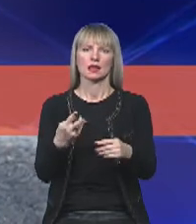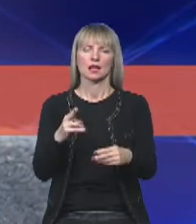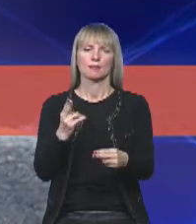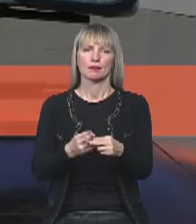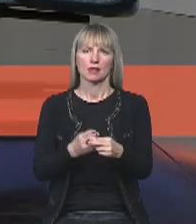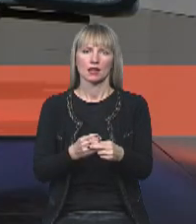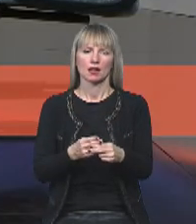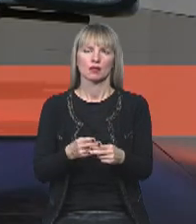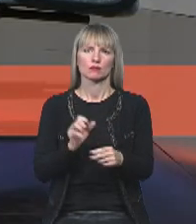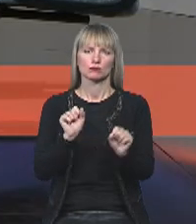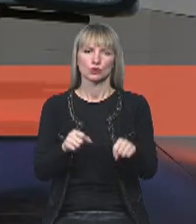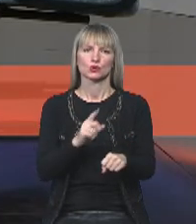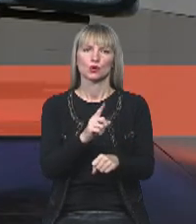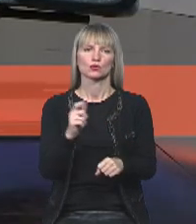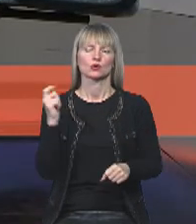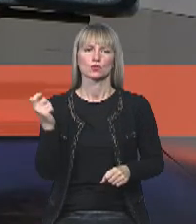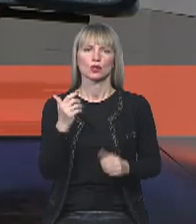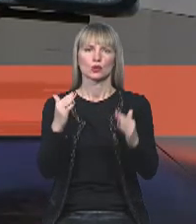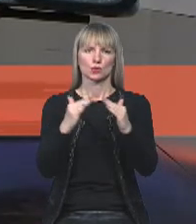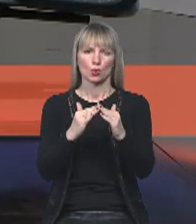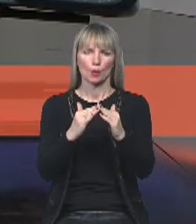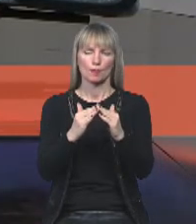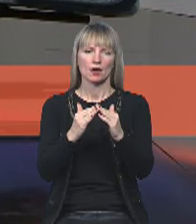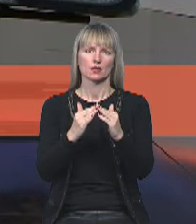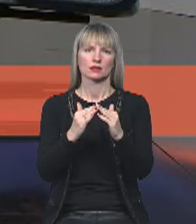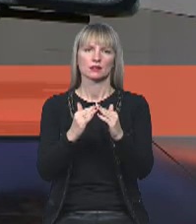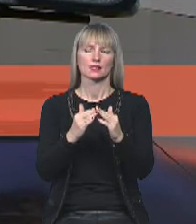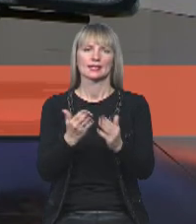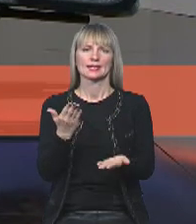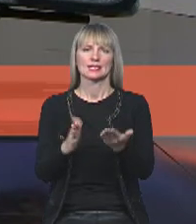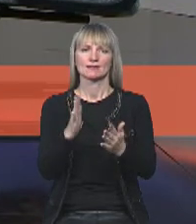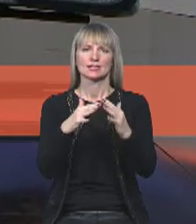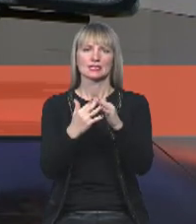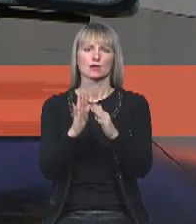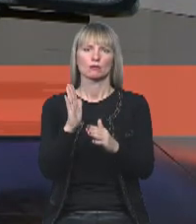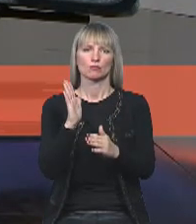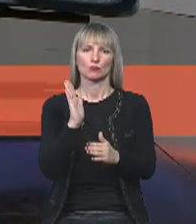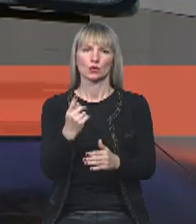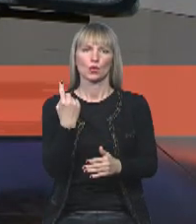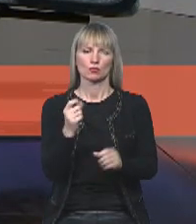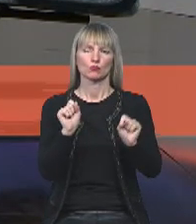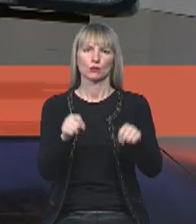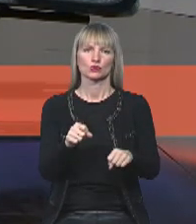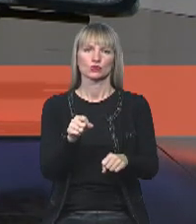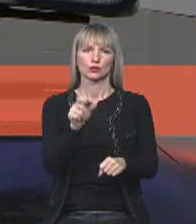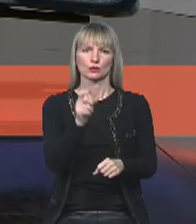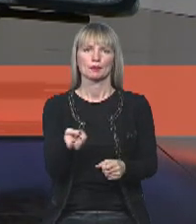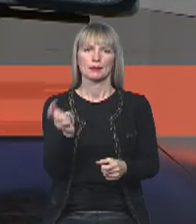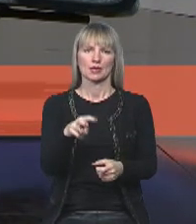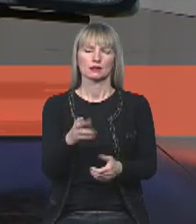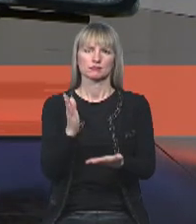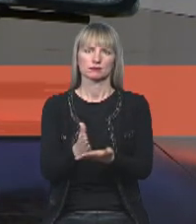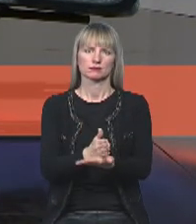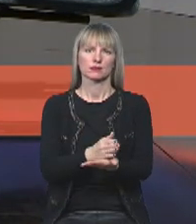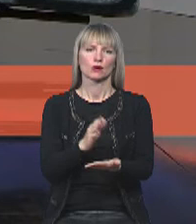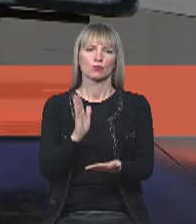металла. Это можно в каждую господу в каждый поставить? Дом или в каждом, там, если в селе будет один, то могут люди прийти, перебить, и будет это